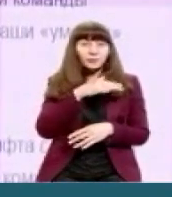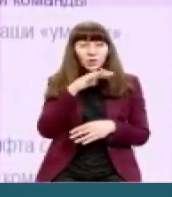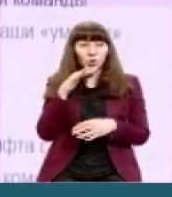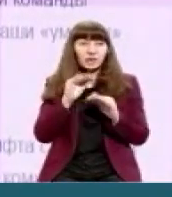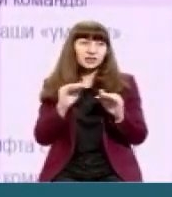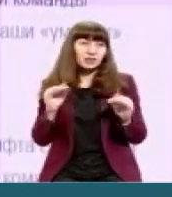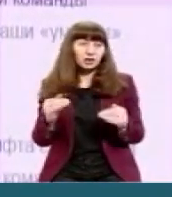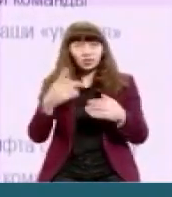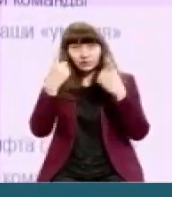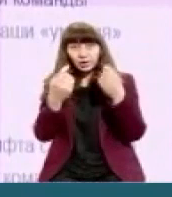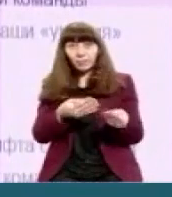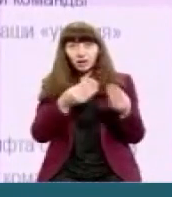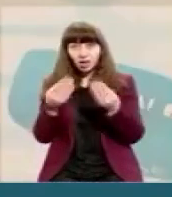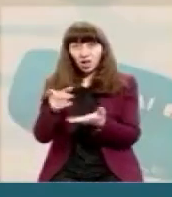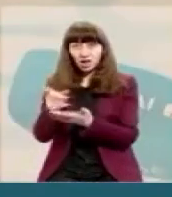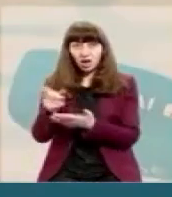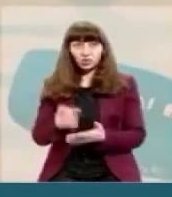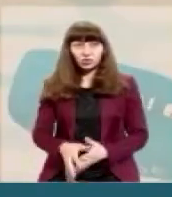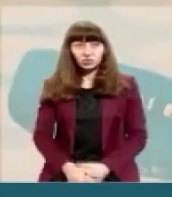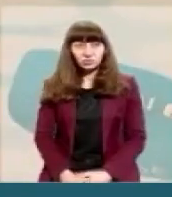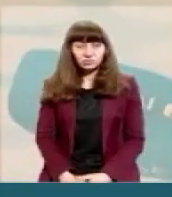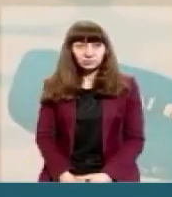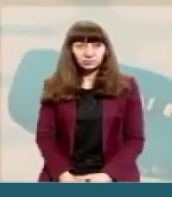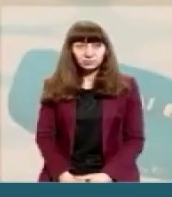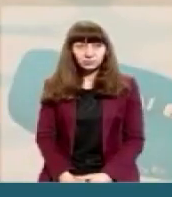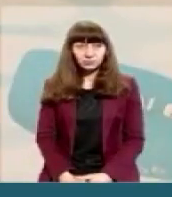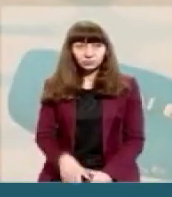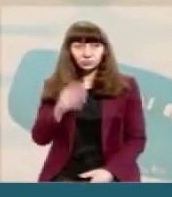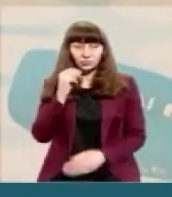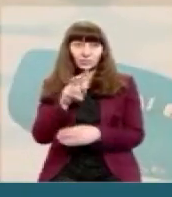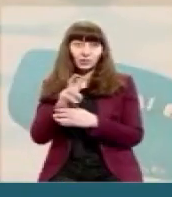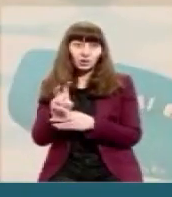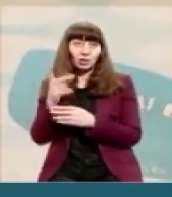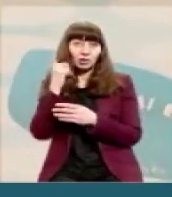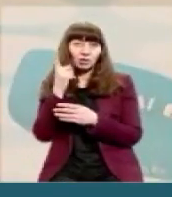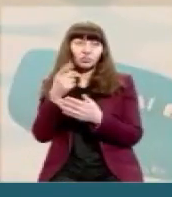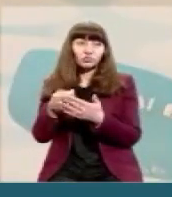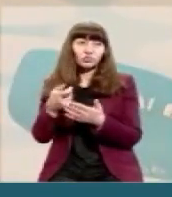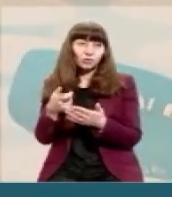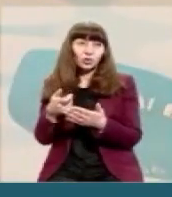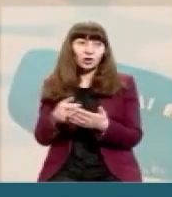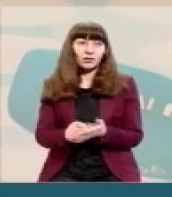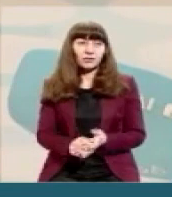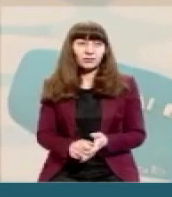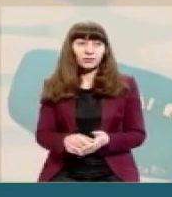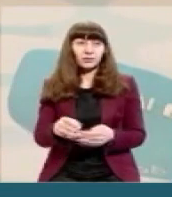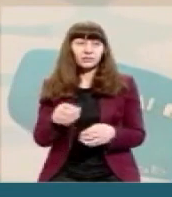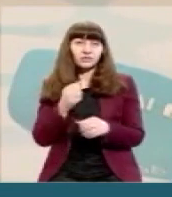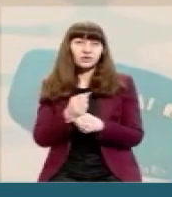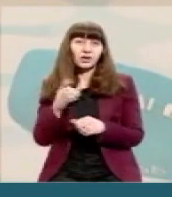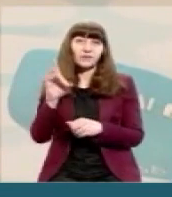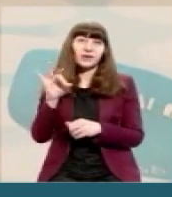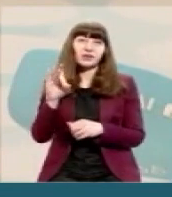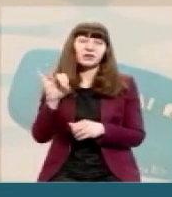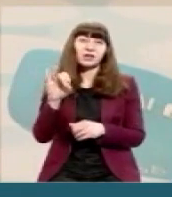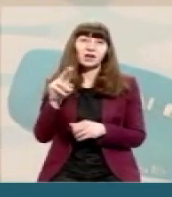преступнику персональные данные банковской карты. Записал данные, включил сотовый телефон, повел верификацию, то